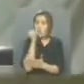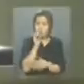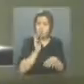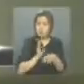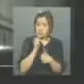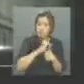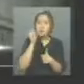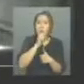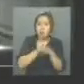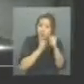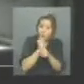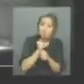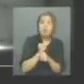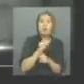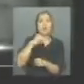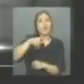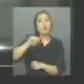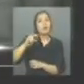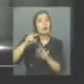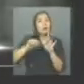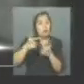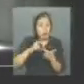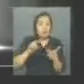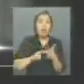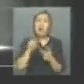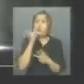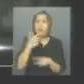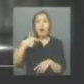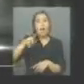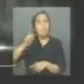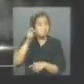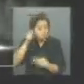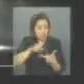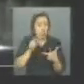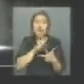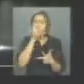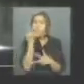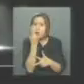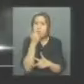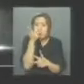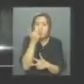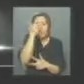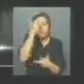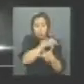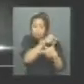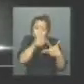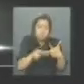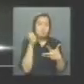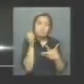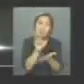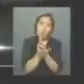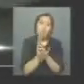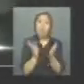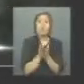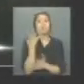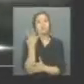ปีจากเพลง Rolling in the Deep อัลบั้มป๊อปยอดเยี่ยมแห่งปีและซิงเกิลป๊อปยอดเยี่ยมจาก Someone Like You